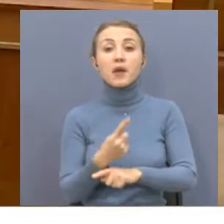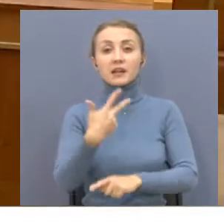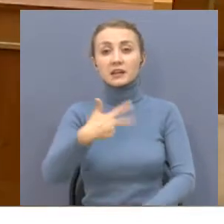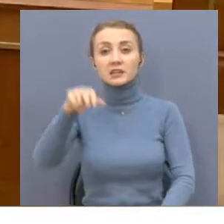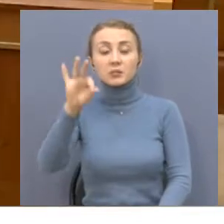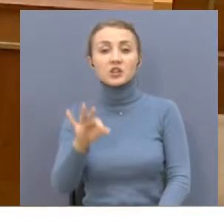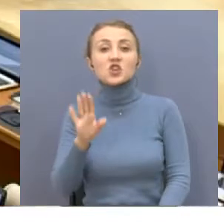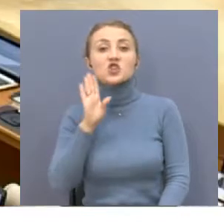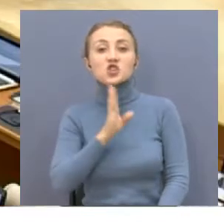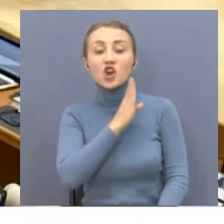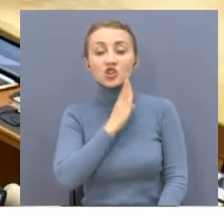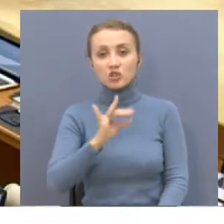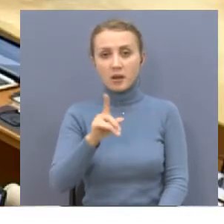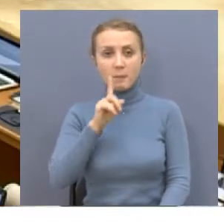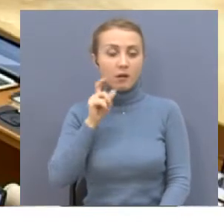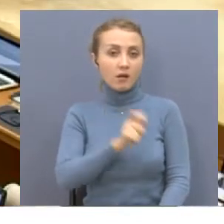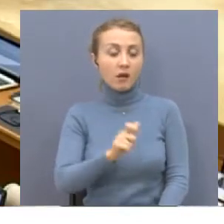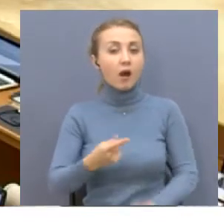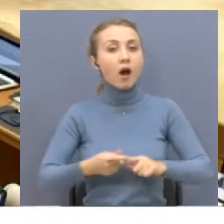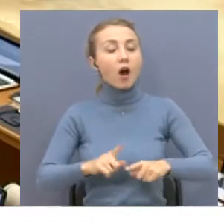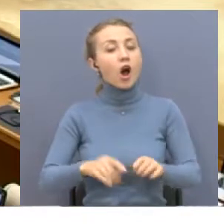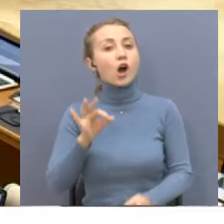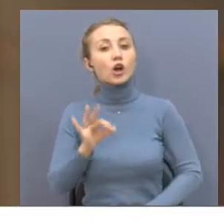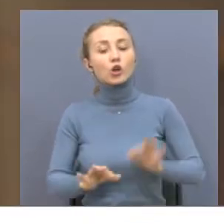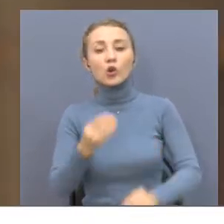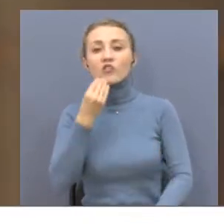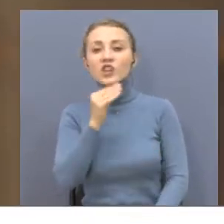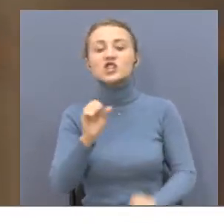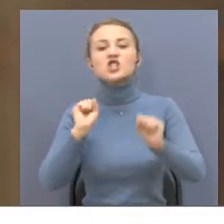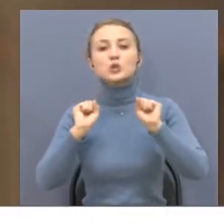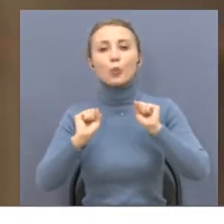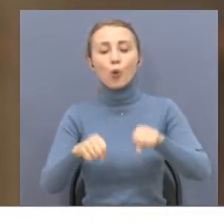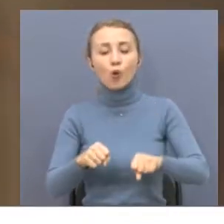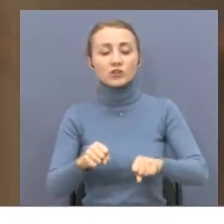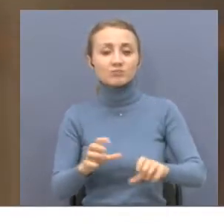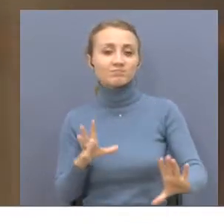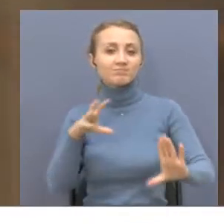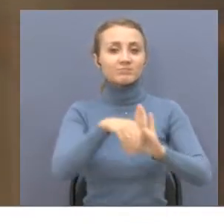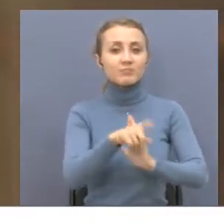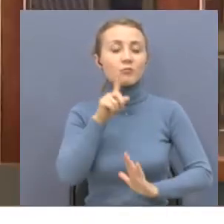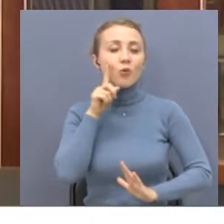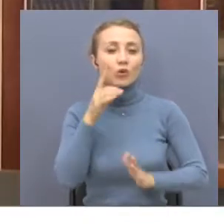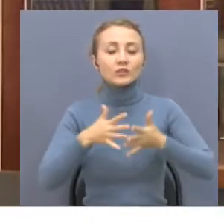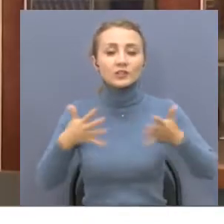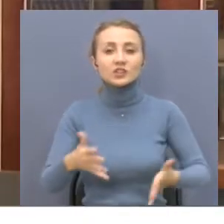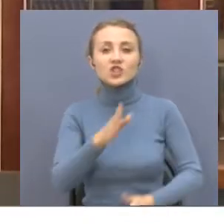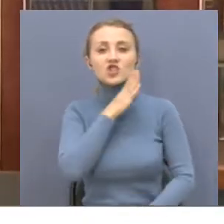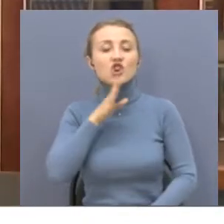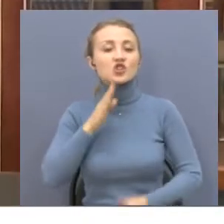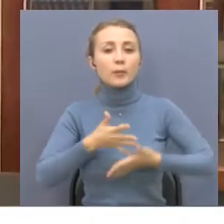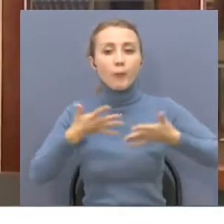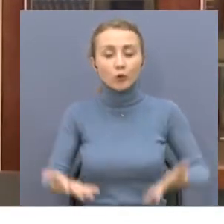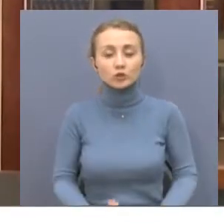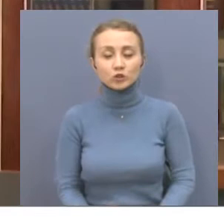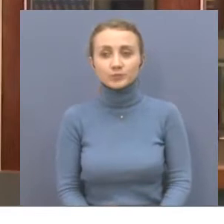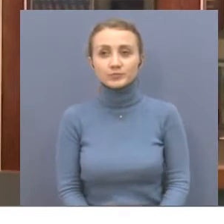өкілді органдарға әйелдер мен жастарды тартудың тиімді тәсілі болмақ. Партиялық тізімдерге